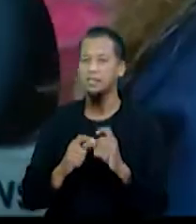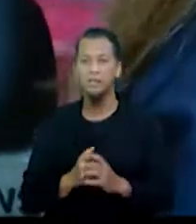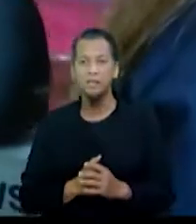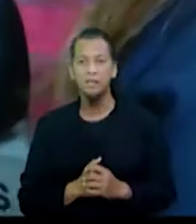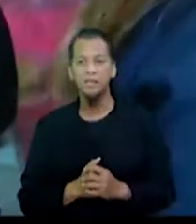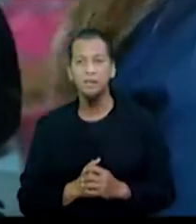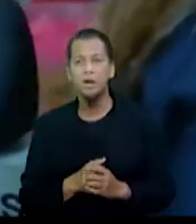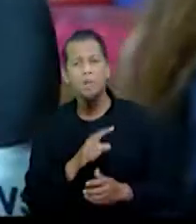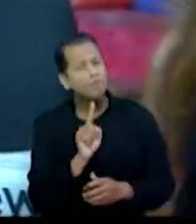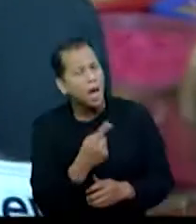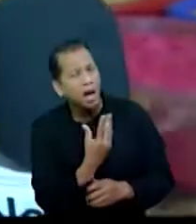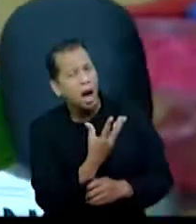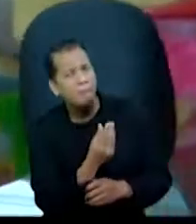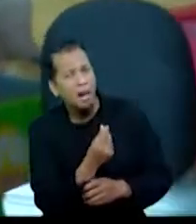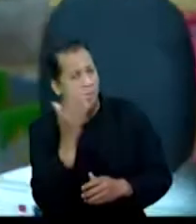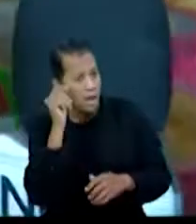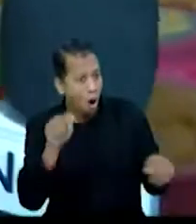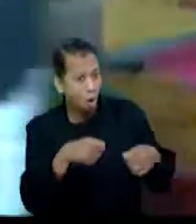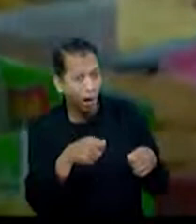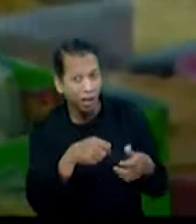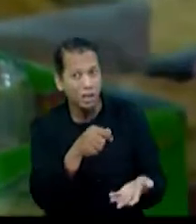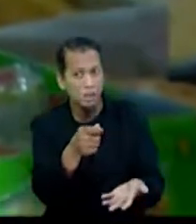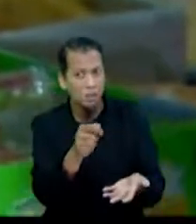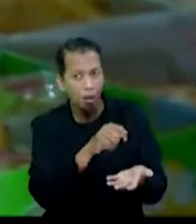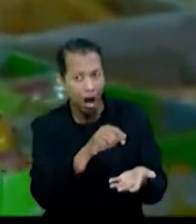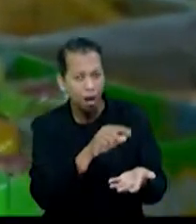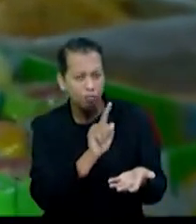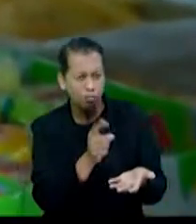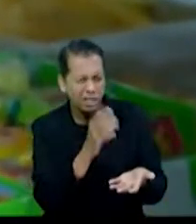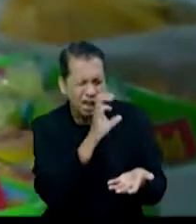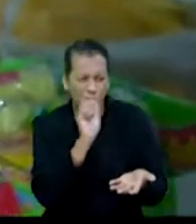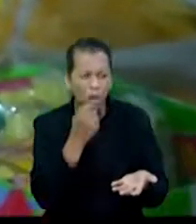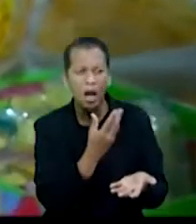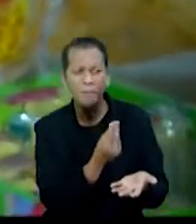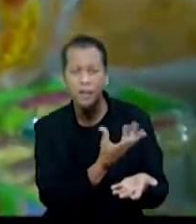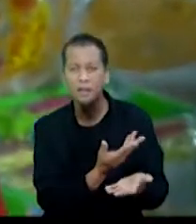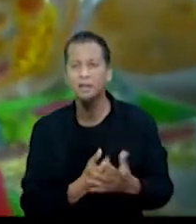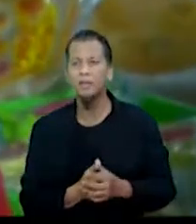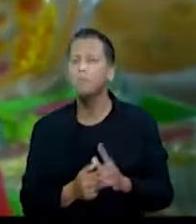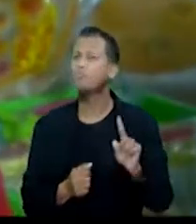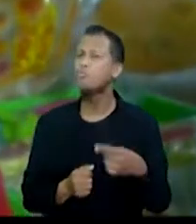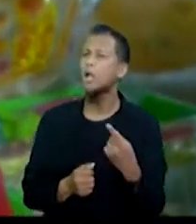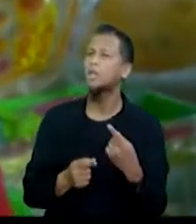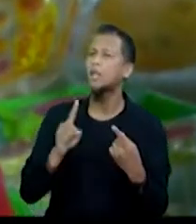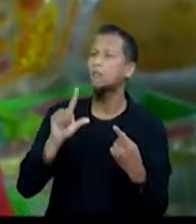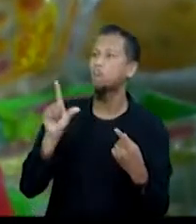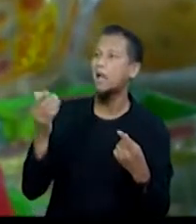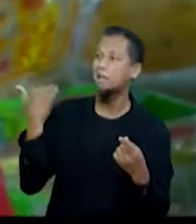kapan, Bu? Untuk minyak goreng curah, mungkin bisa diceritakan kepada kami, Ibu Imas. Kelangkaan minyak goreng udah hampir sebulan yang